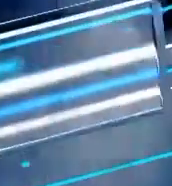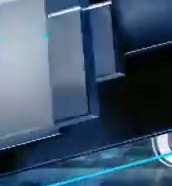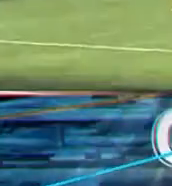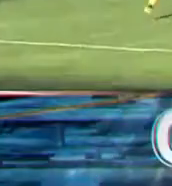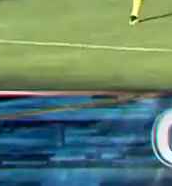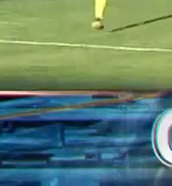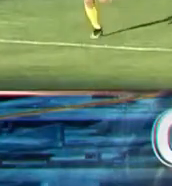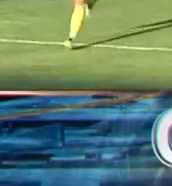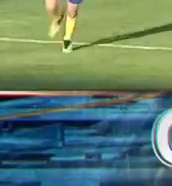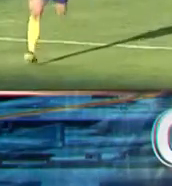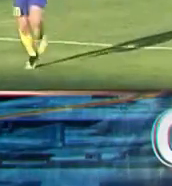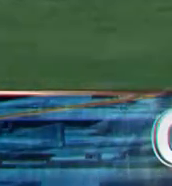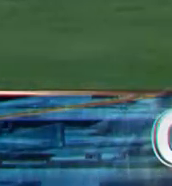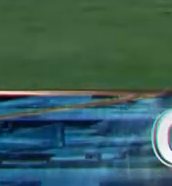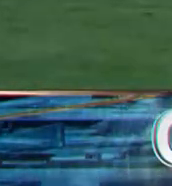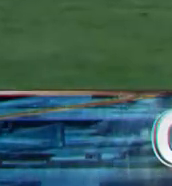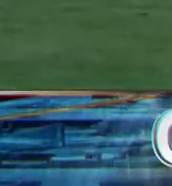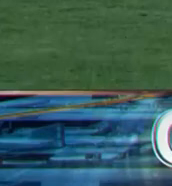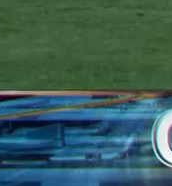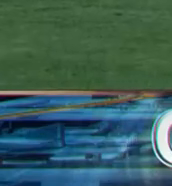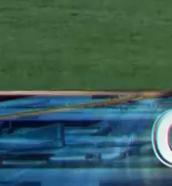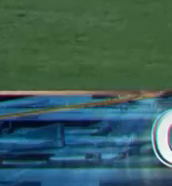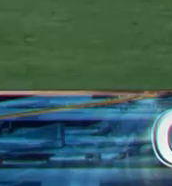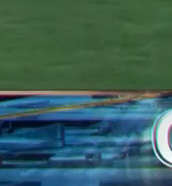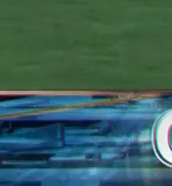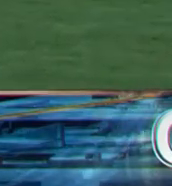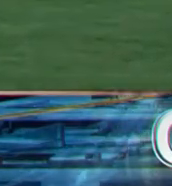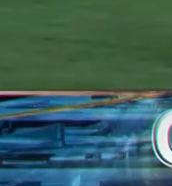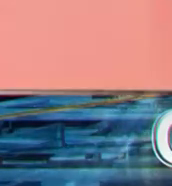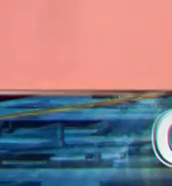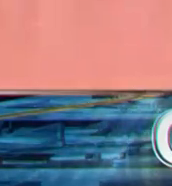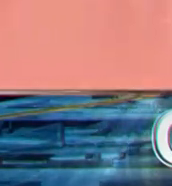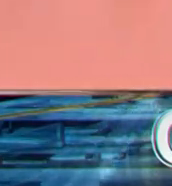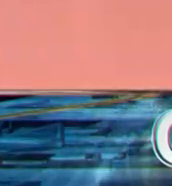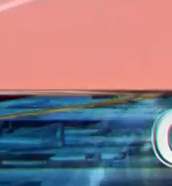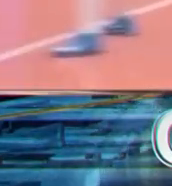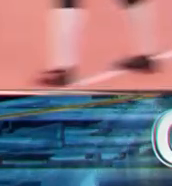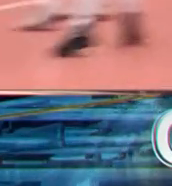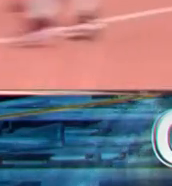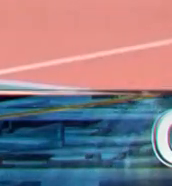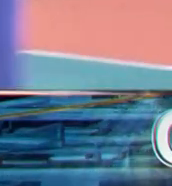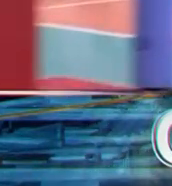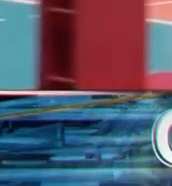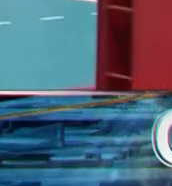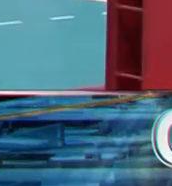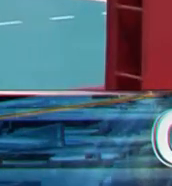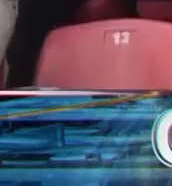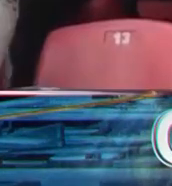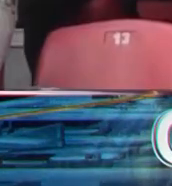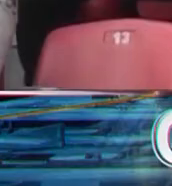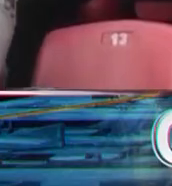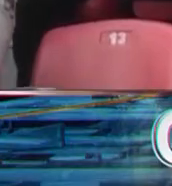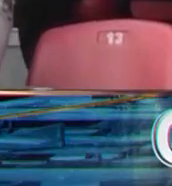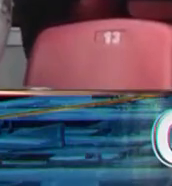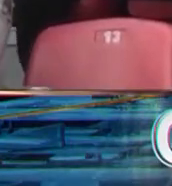спорт да спорт кругом вторая половина недели в алматинской области ознаменуется большими событиями спортивной жизни не